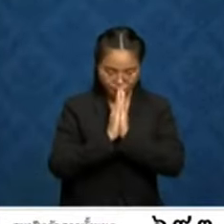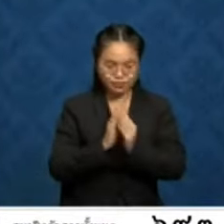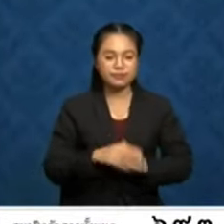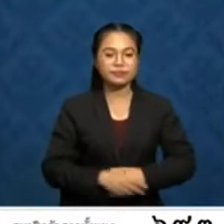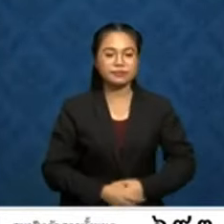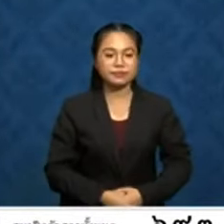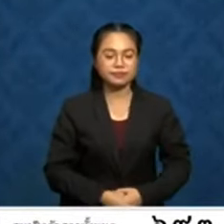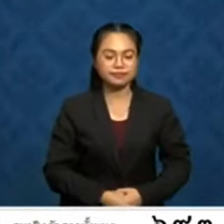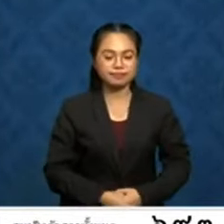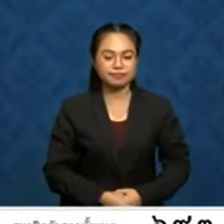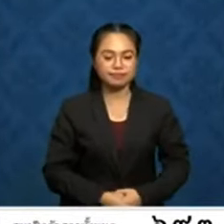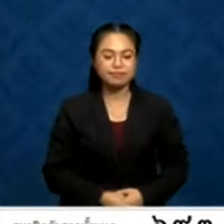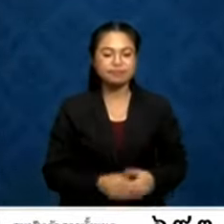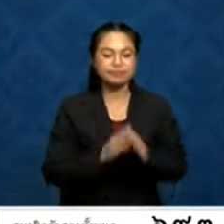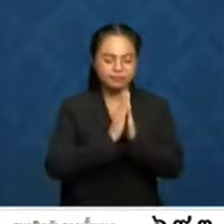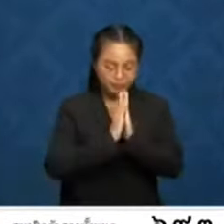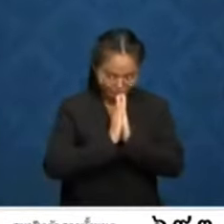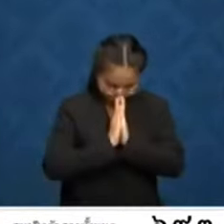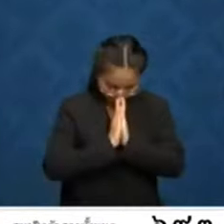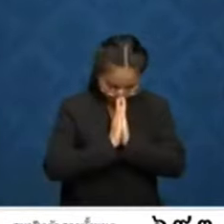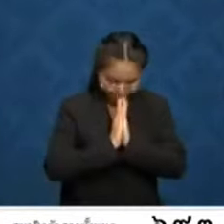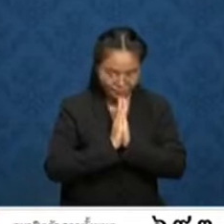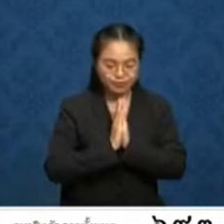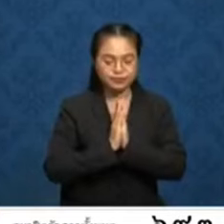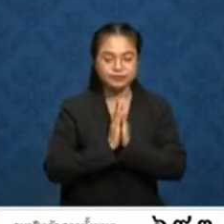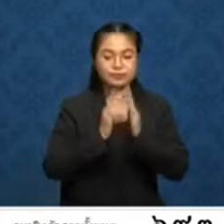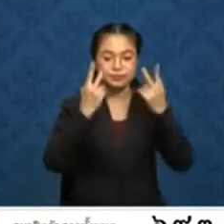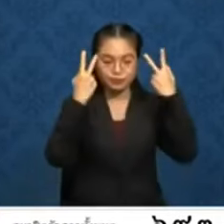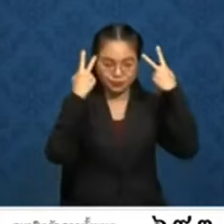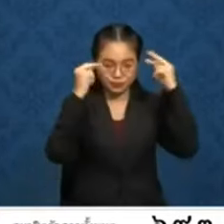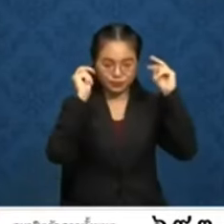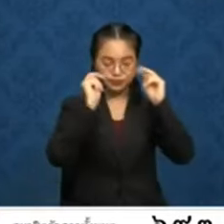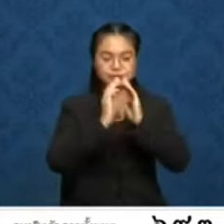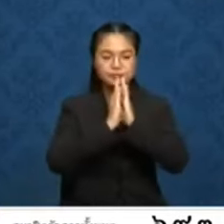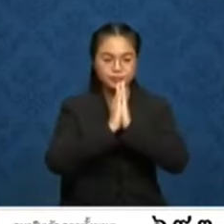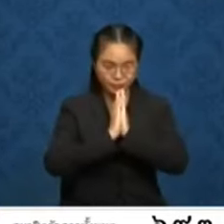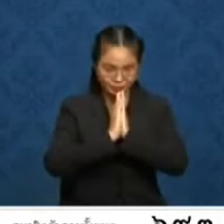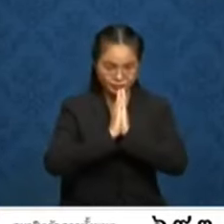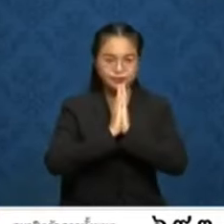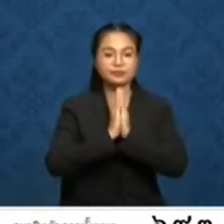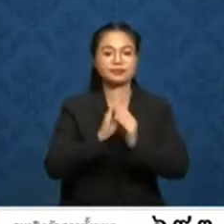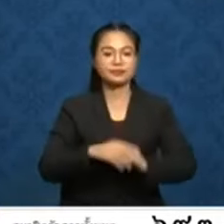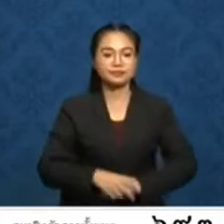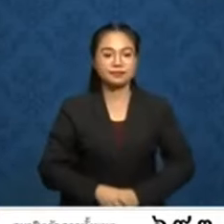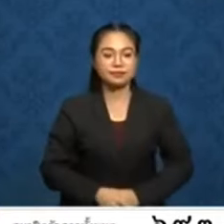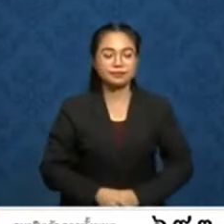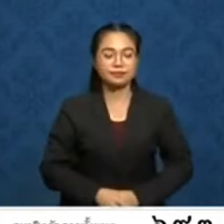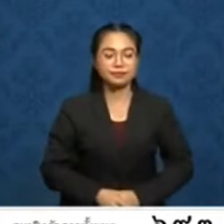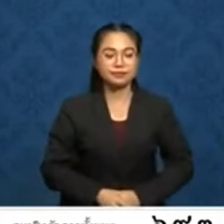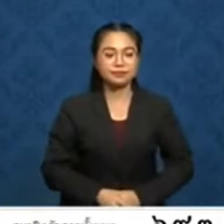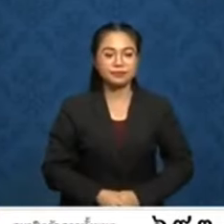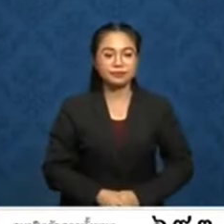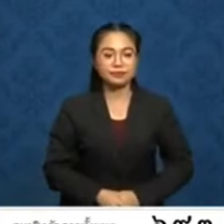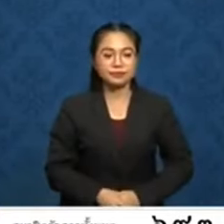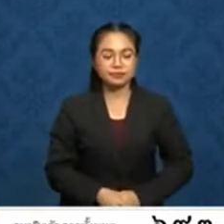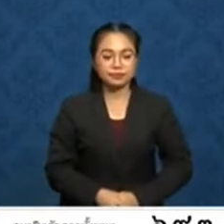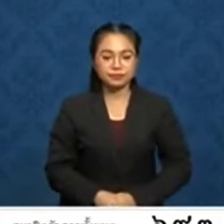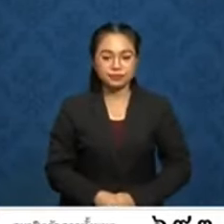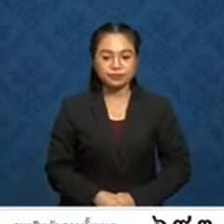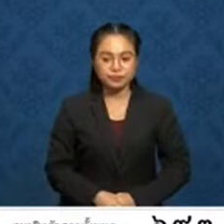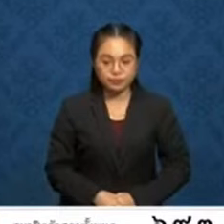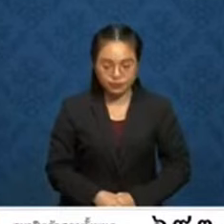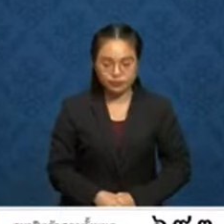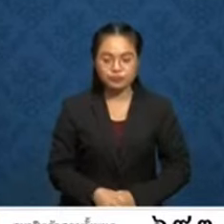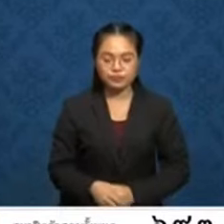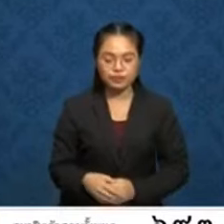ขอบคุณท่านนายกรัฐมนตรีครับต่อไปก็จะเป็นการซักถามและอภิปรายของสมาชิก